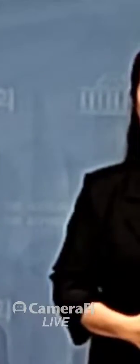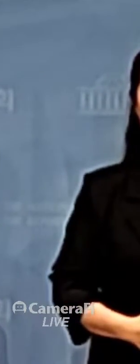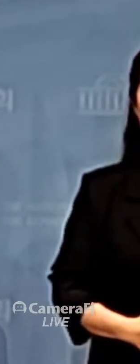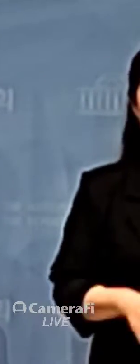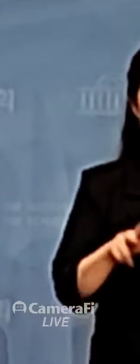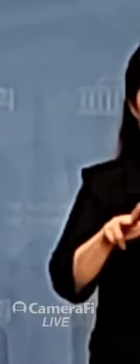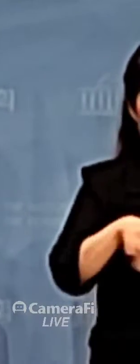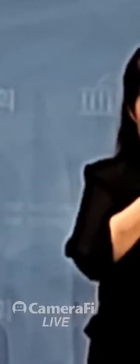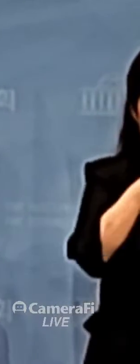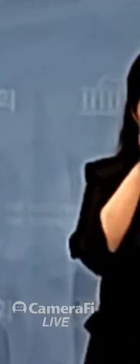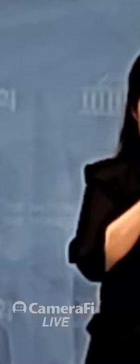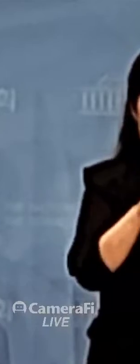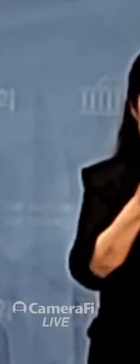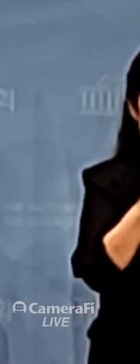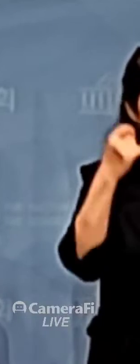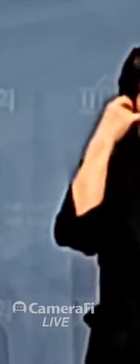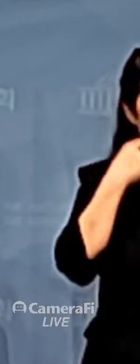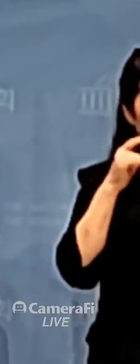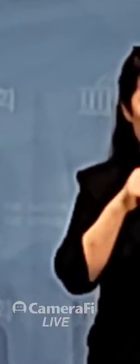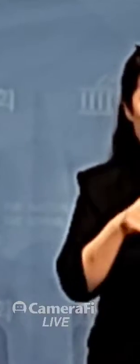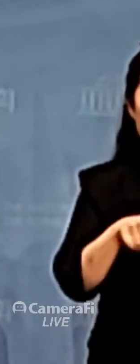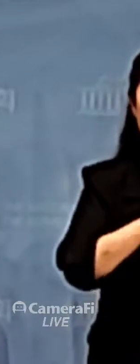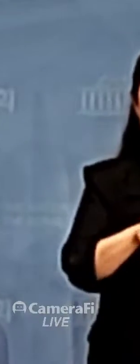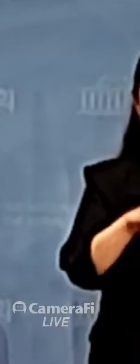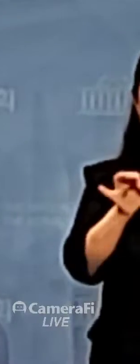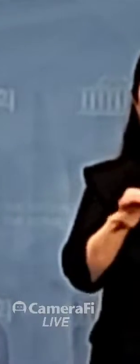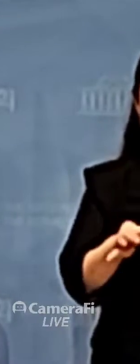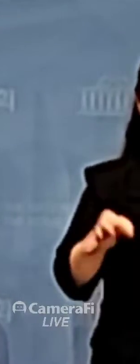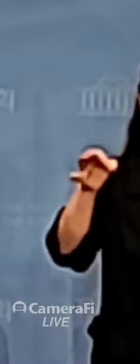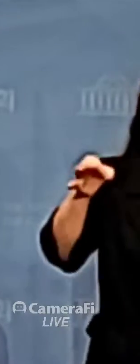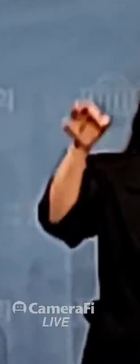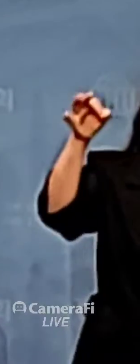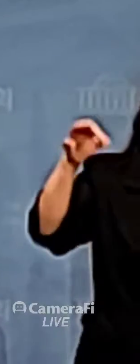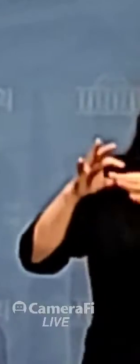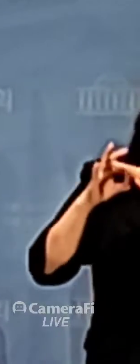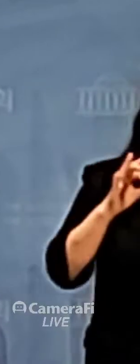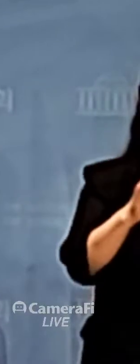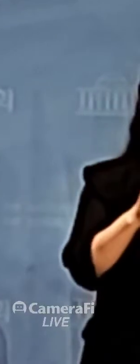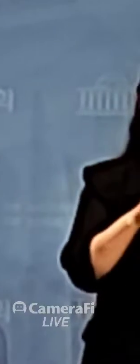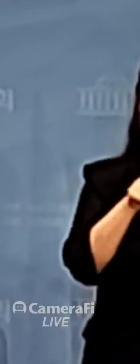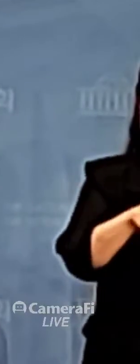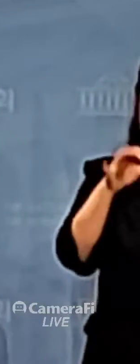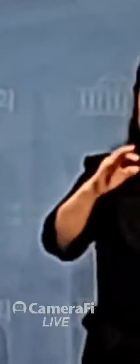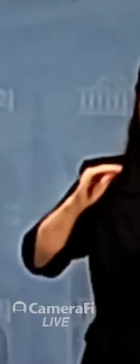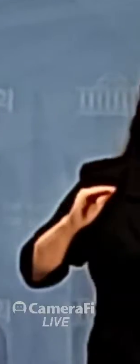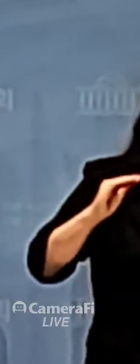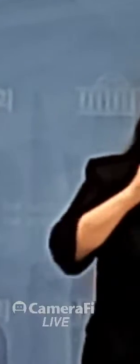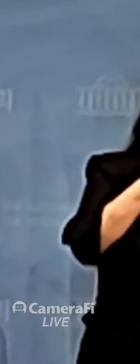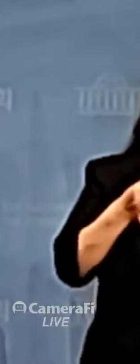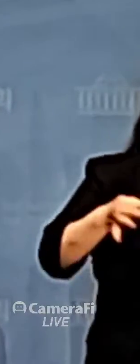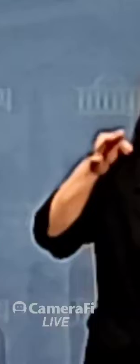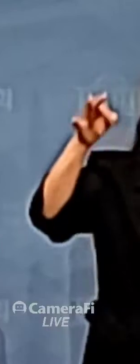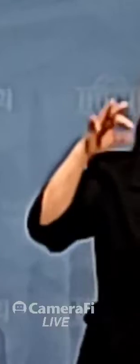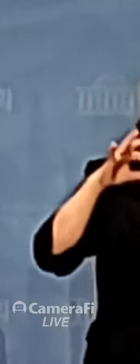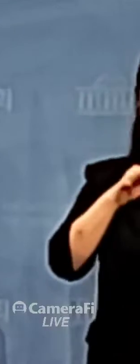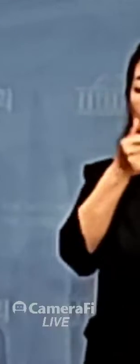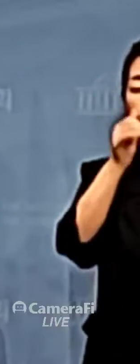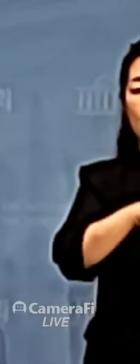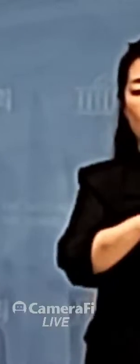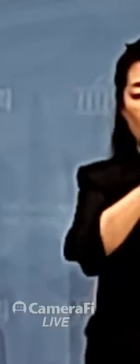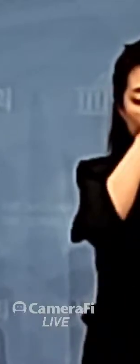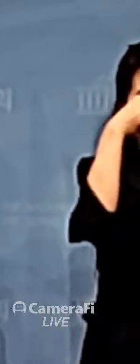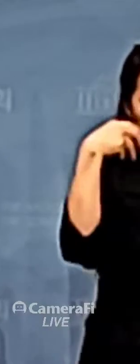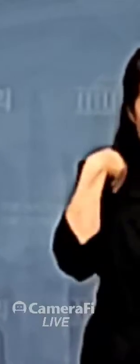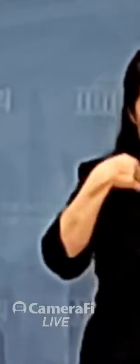이처럼 국민 이재헌 증가 원가는 가파르게 상승한 데 당정은 찡한 돌아갈 무엇을 했는지